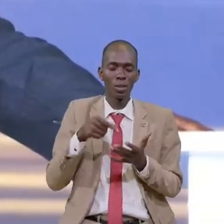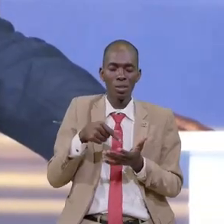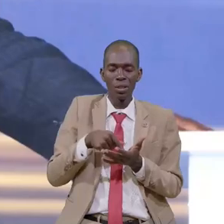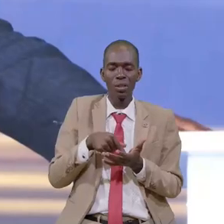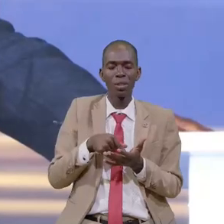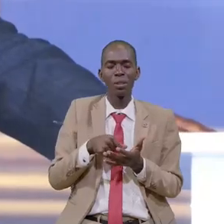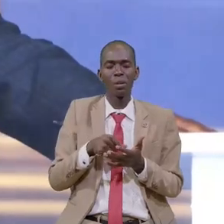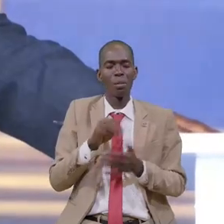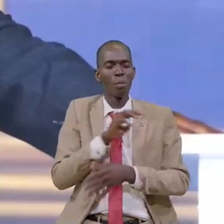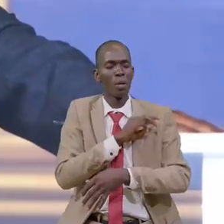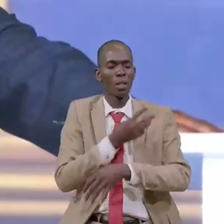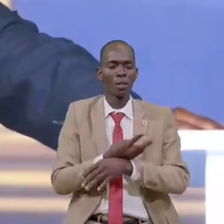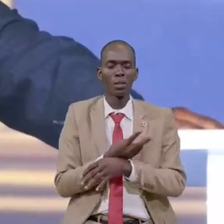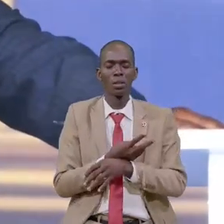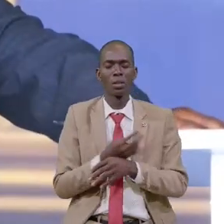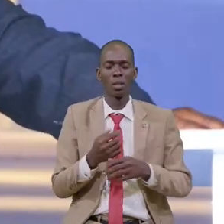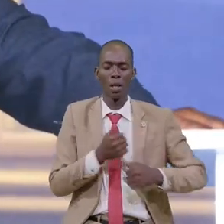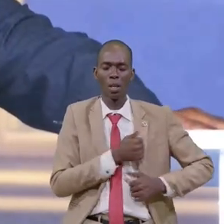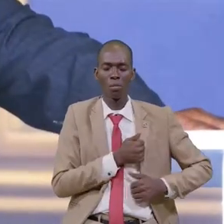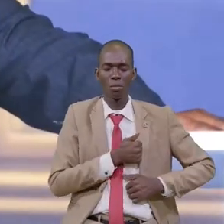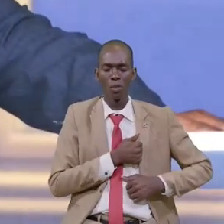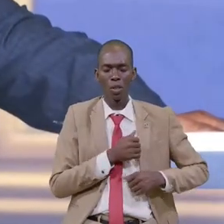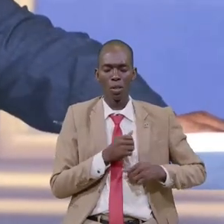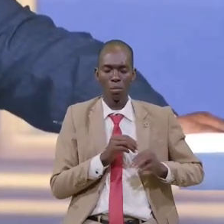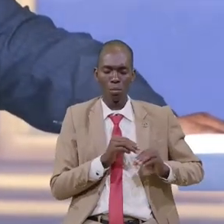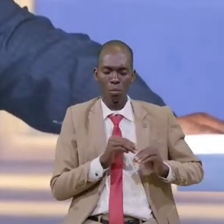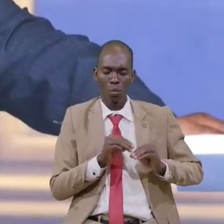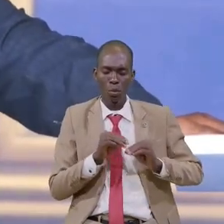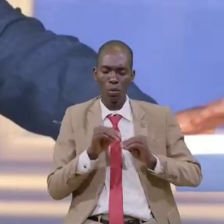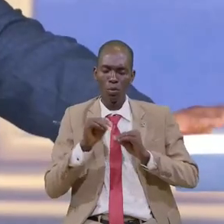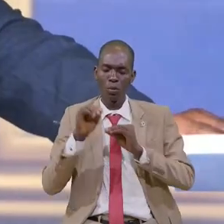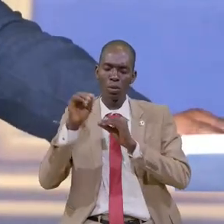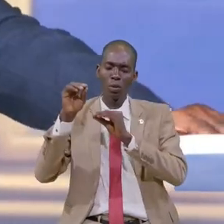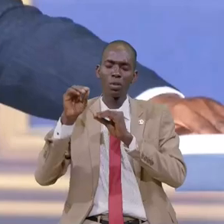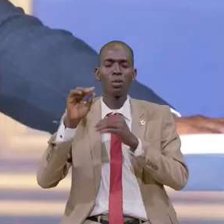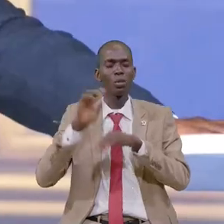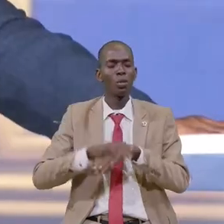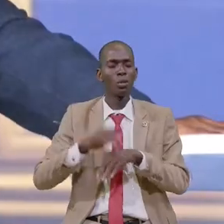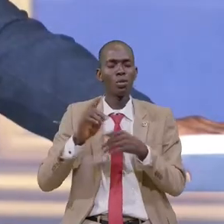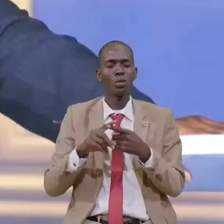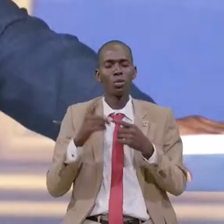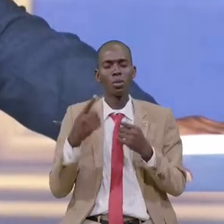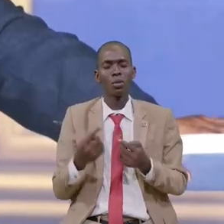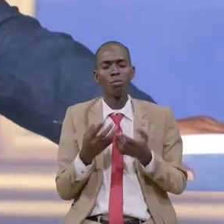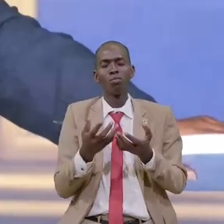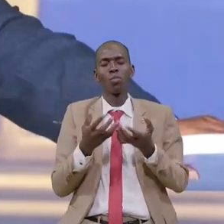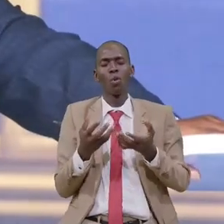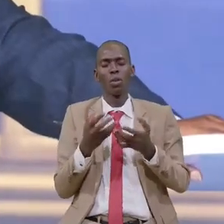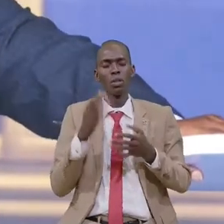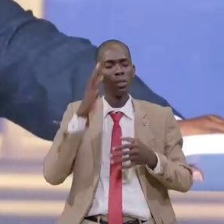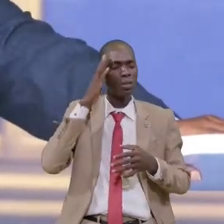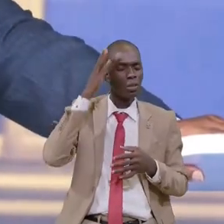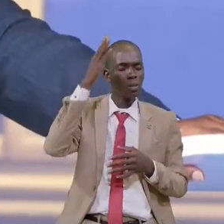arrêter cette grande armée qui avance pour la destination désirée au nom